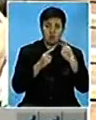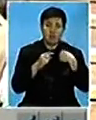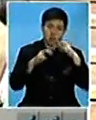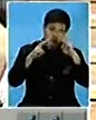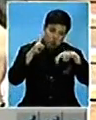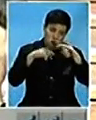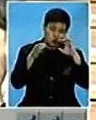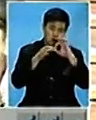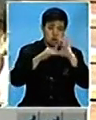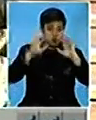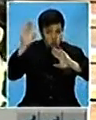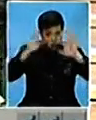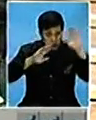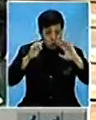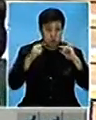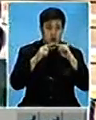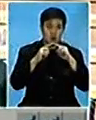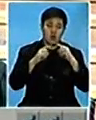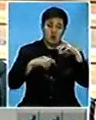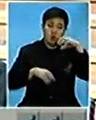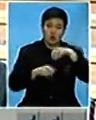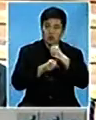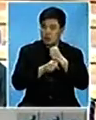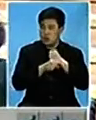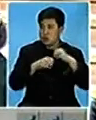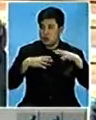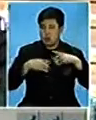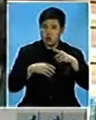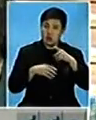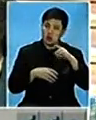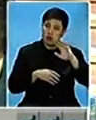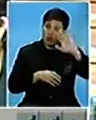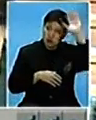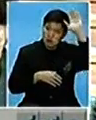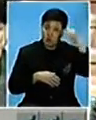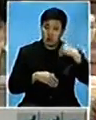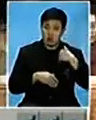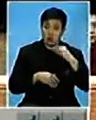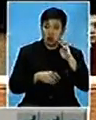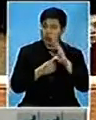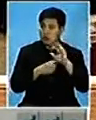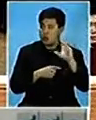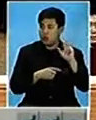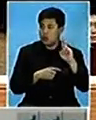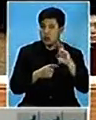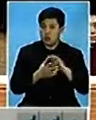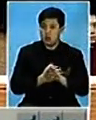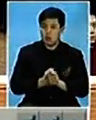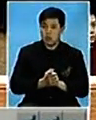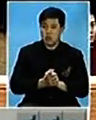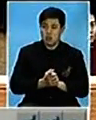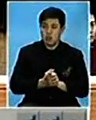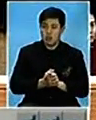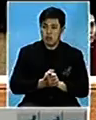ยองค์กรอิสระ ท่านวัชราประท้วงวรชัยสักครู่เชิญนะ ต้องลุกขึ้นดิ